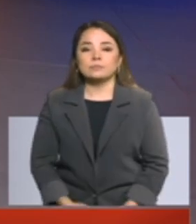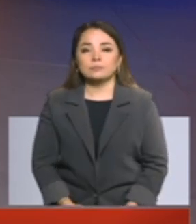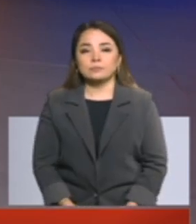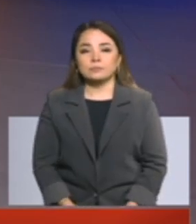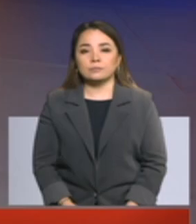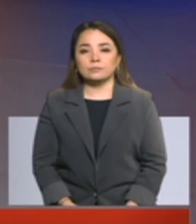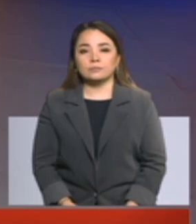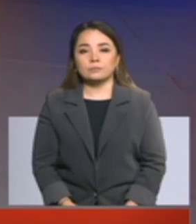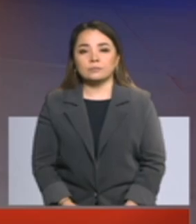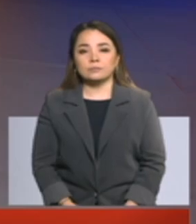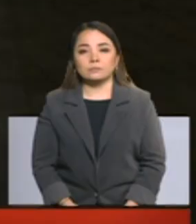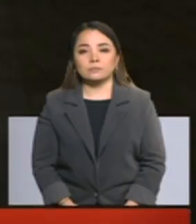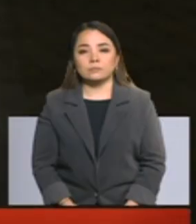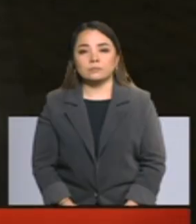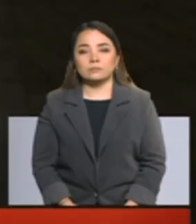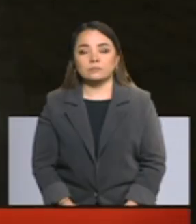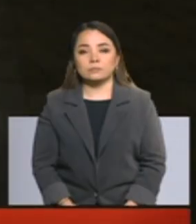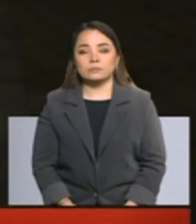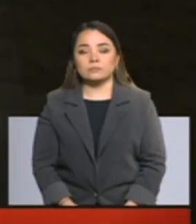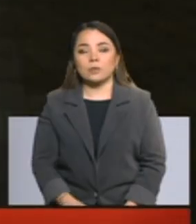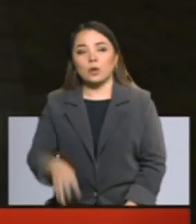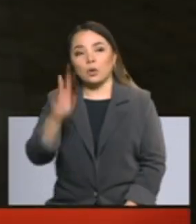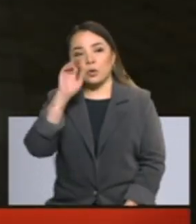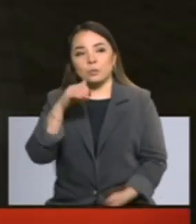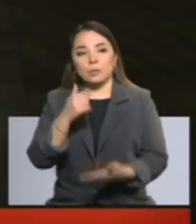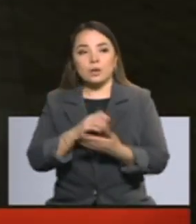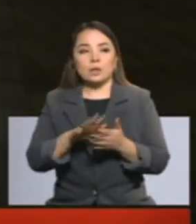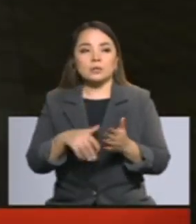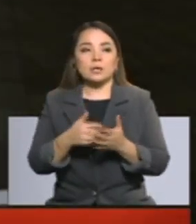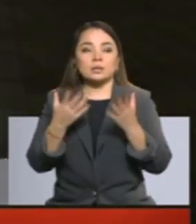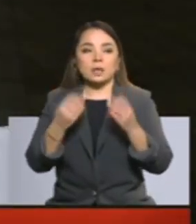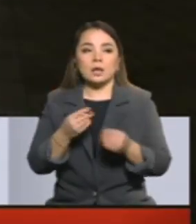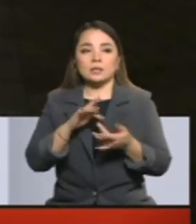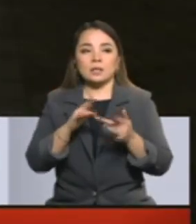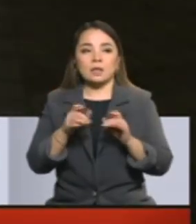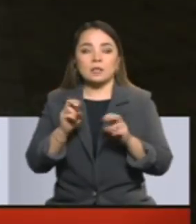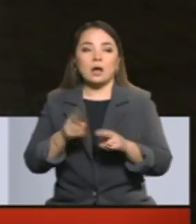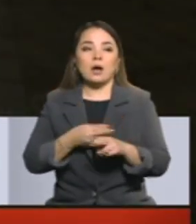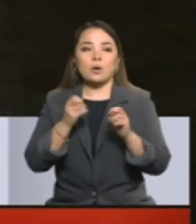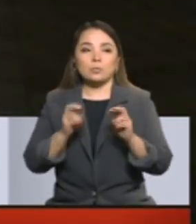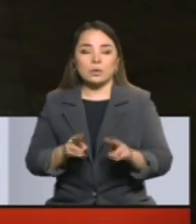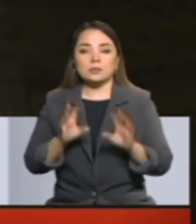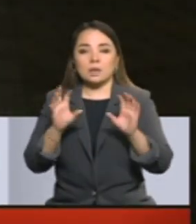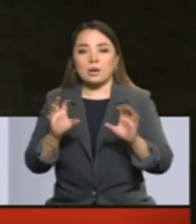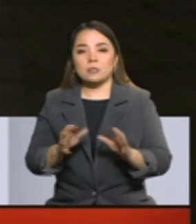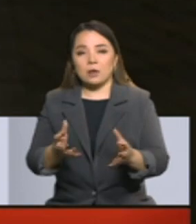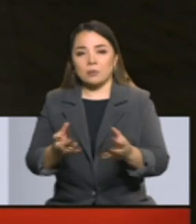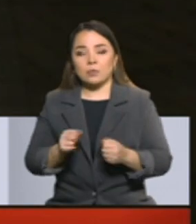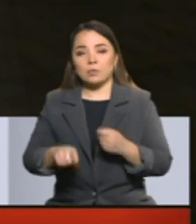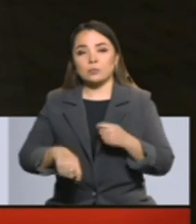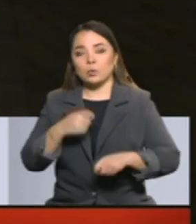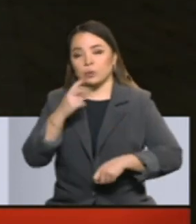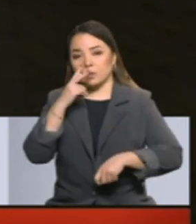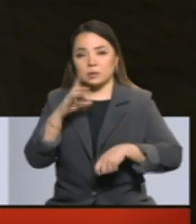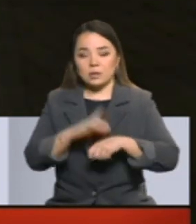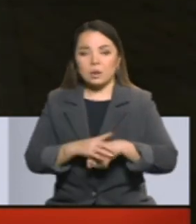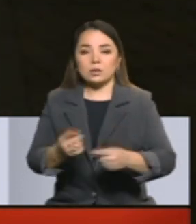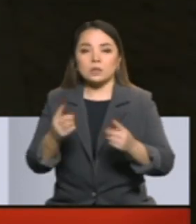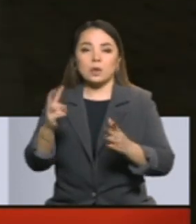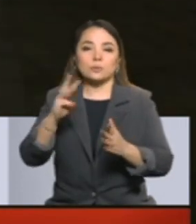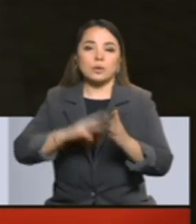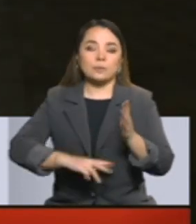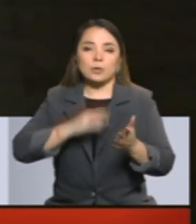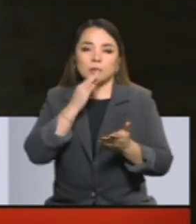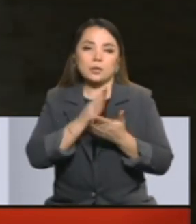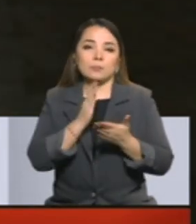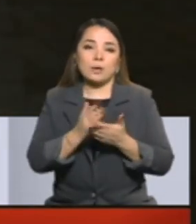сабақтайды. Үкімет бұған дейін интернеттегі қауіпсіздік туралы заң қабылдап, оны бұзған компанияларға ірі көлемде айыппұл салуды